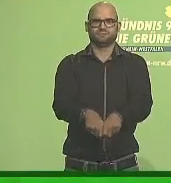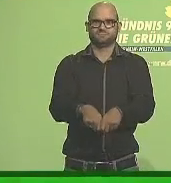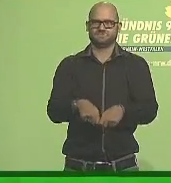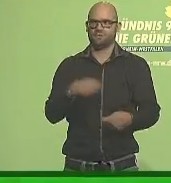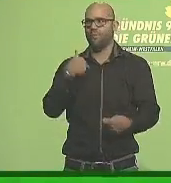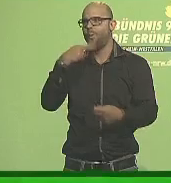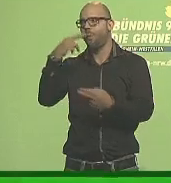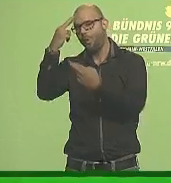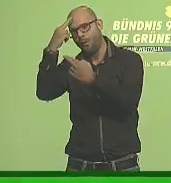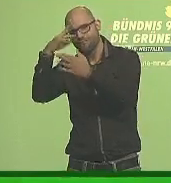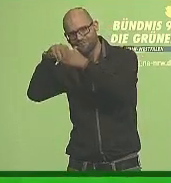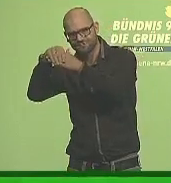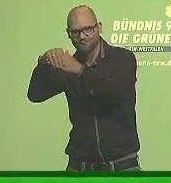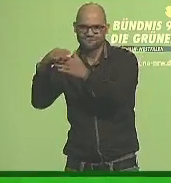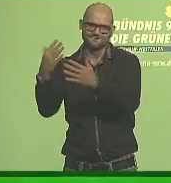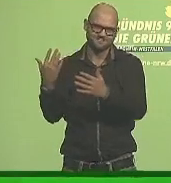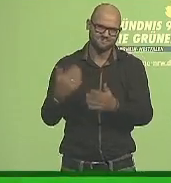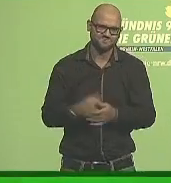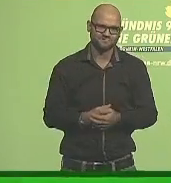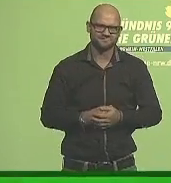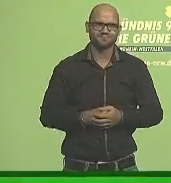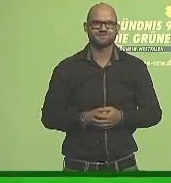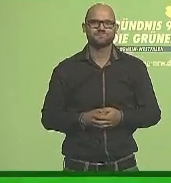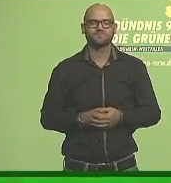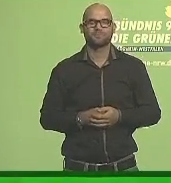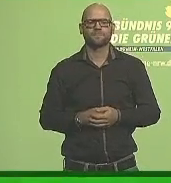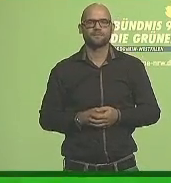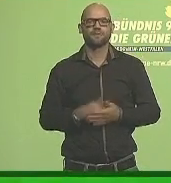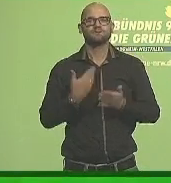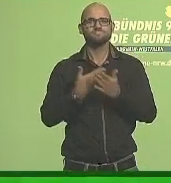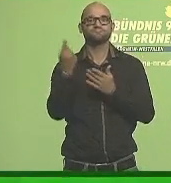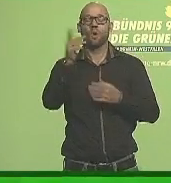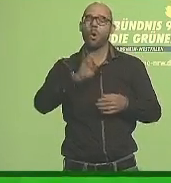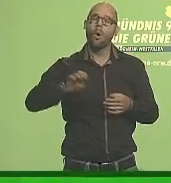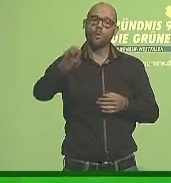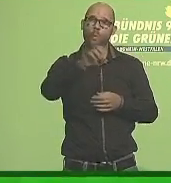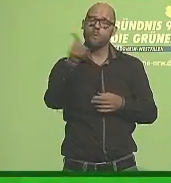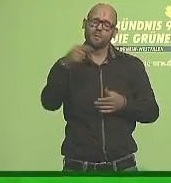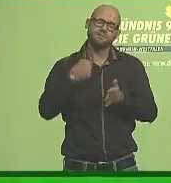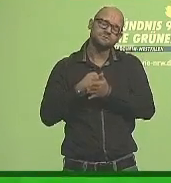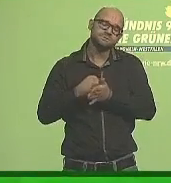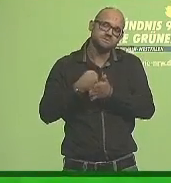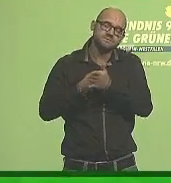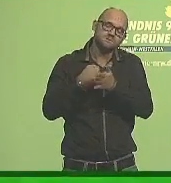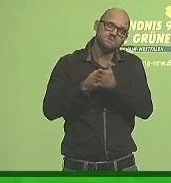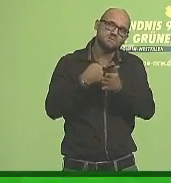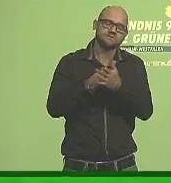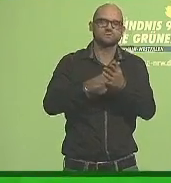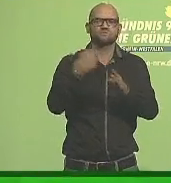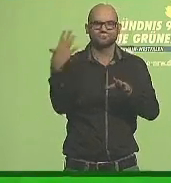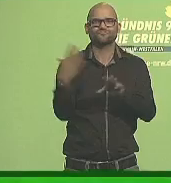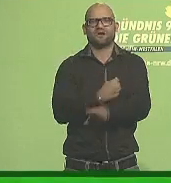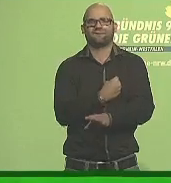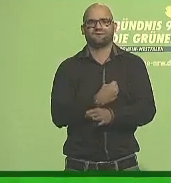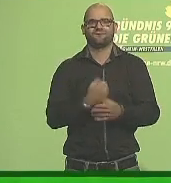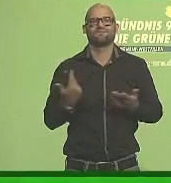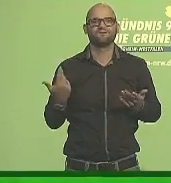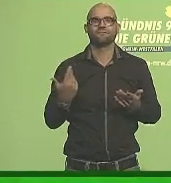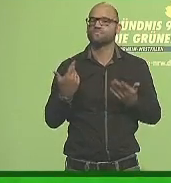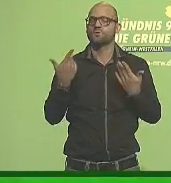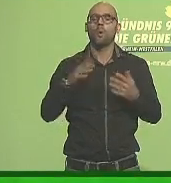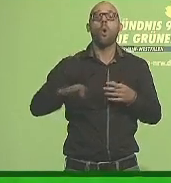und die einen langen Atem auch auf europäischer Ebene beweist, und Beharrlichkeit ist in